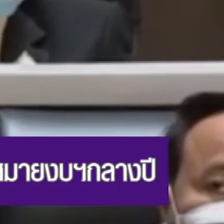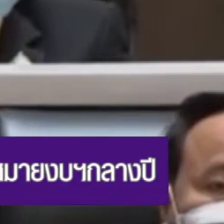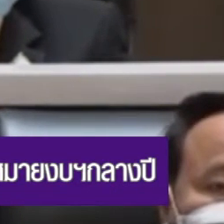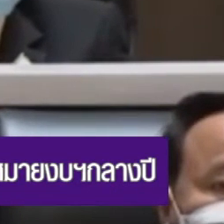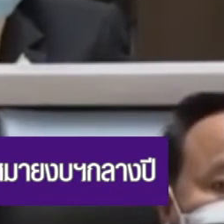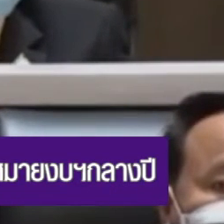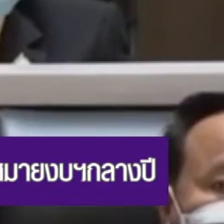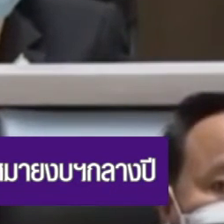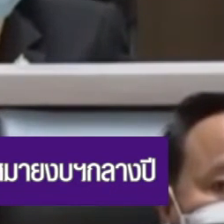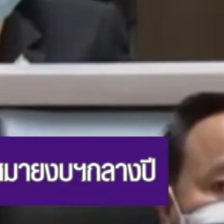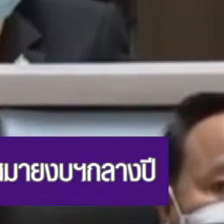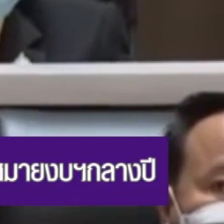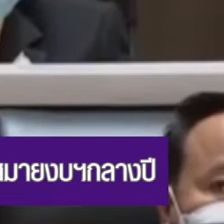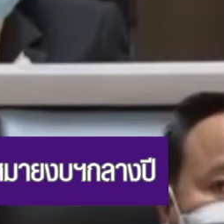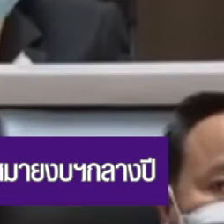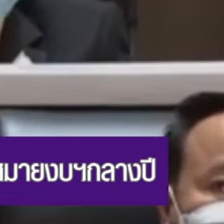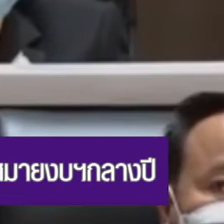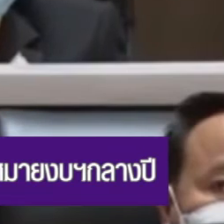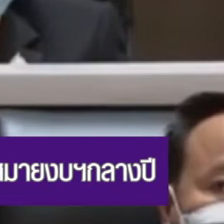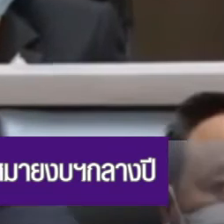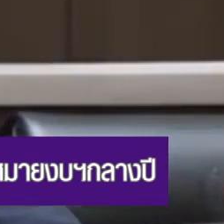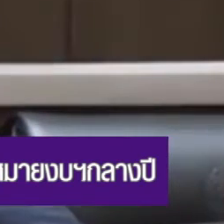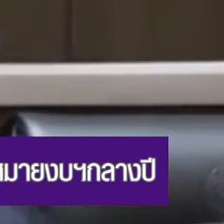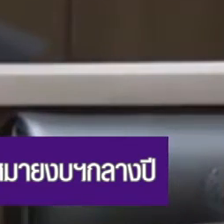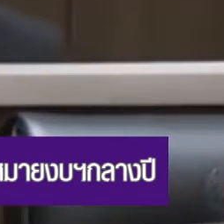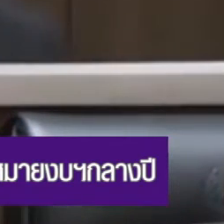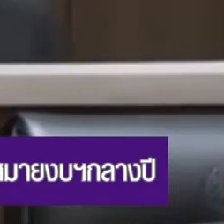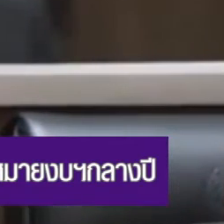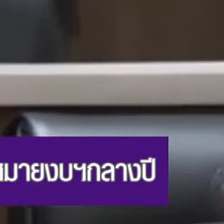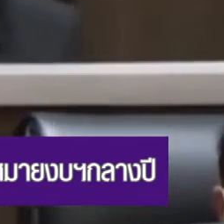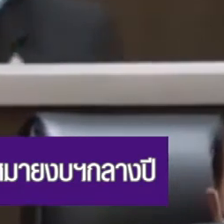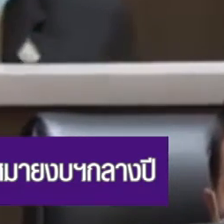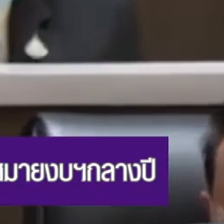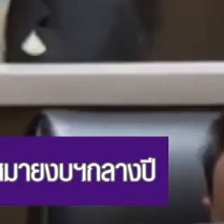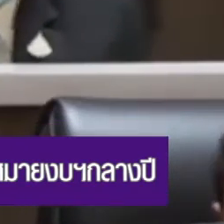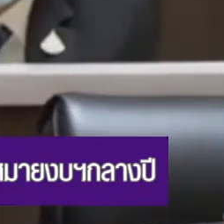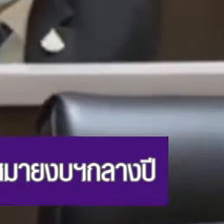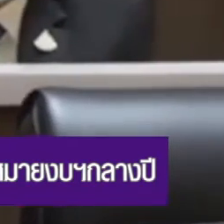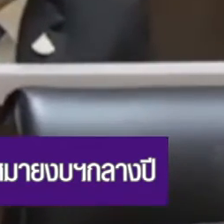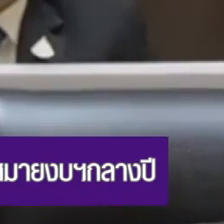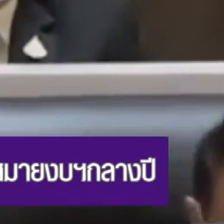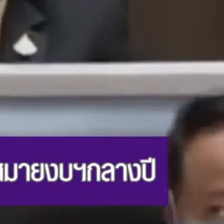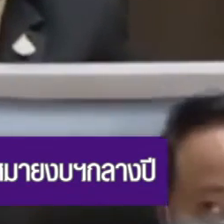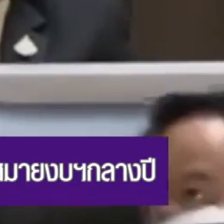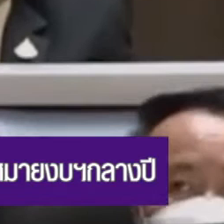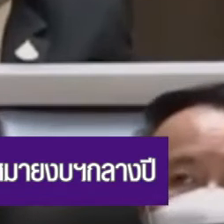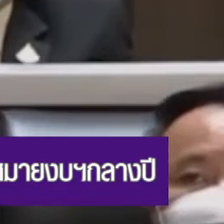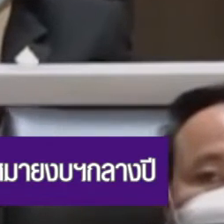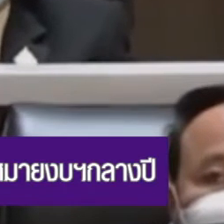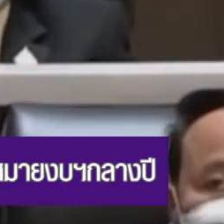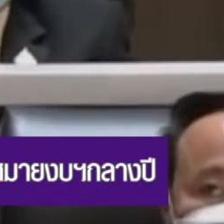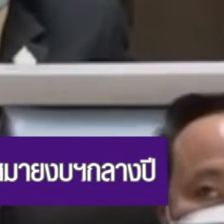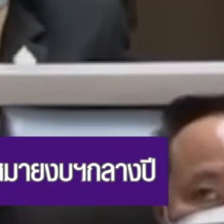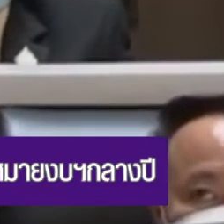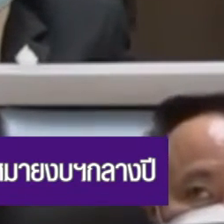โดยตนเชื่อว่ารัฐบาลจะใช้เงินกู้ไม่ทันปีงบประมาณนี้อย่างแน่นอนเลยเสนอให้มีการปรับไปเป็น